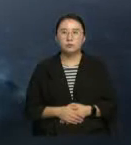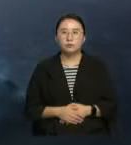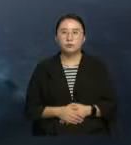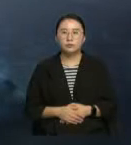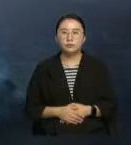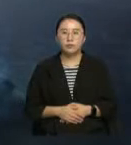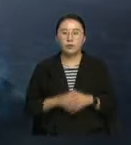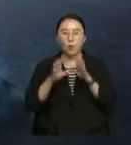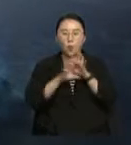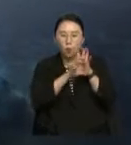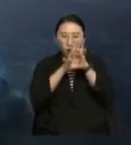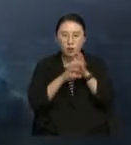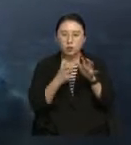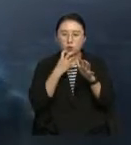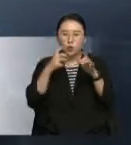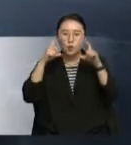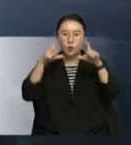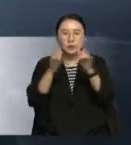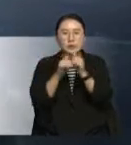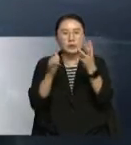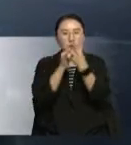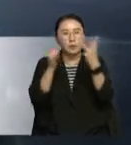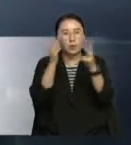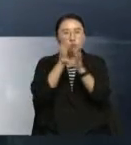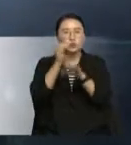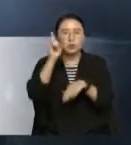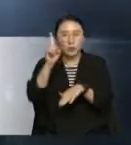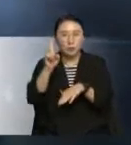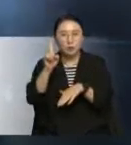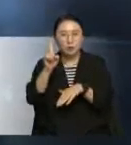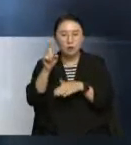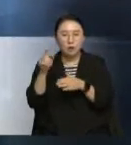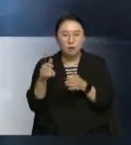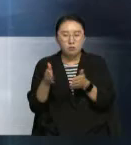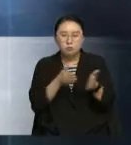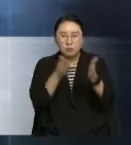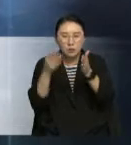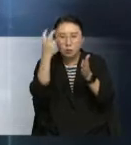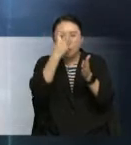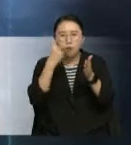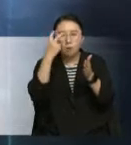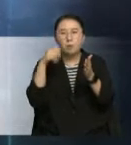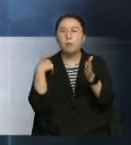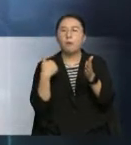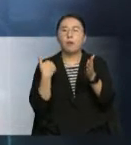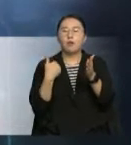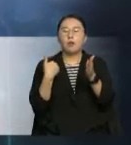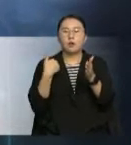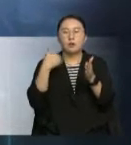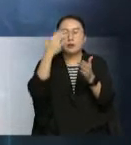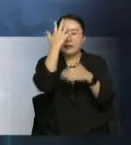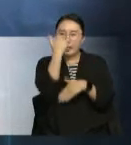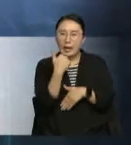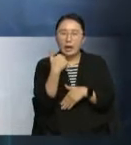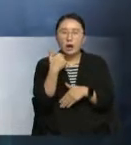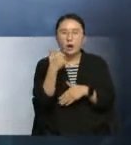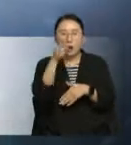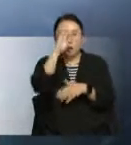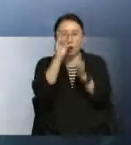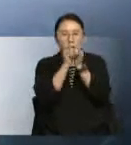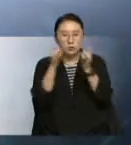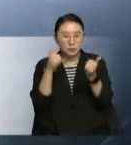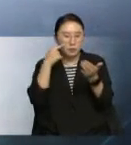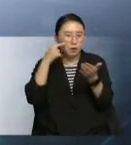이런 가운데 코로나 1구 서운 확진 자 3명 중 1명은 감염 경로를 모르는 이른바 깜깜이 환자인 것으로 나타났습니다